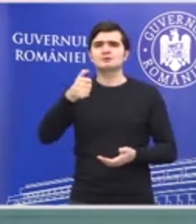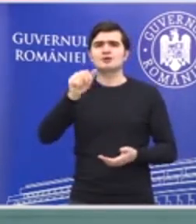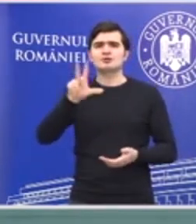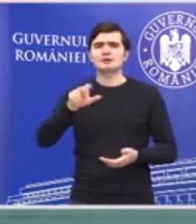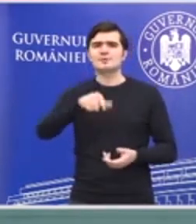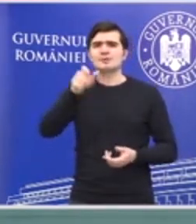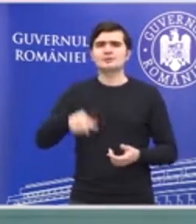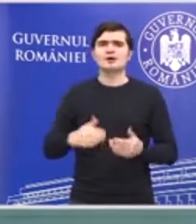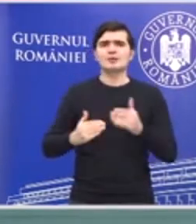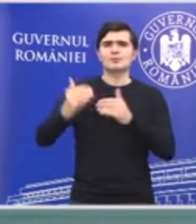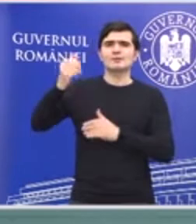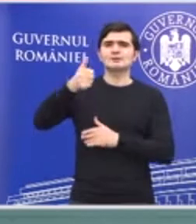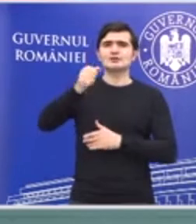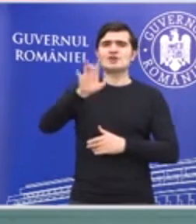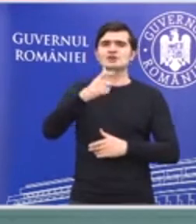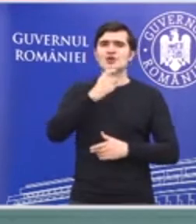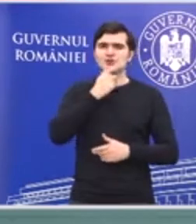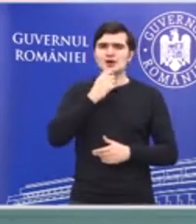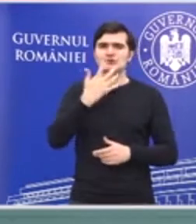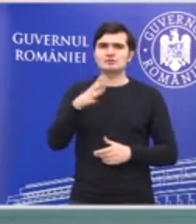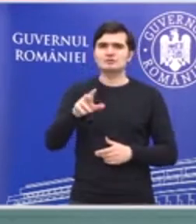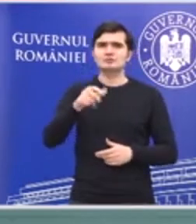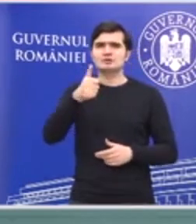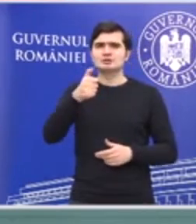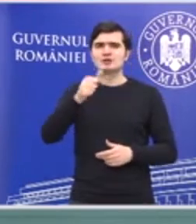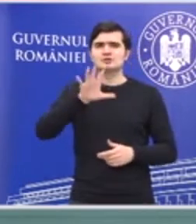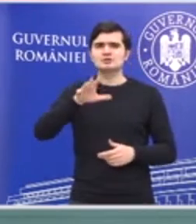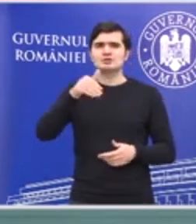471.363, persoane peste 65 de ani